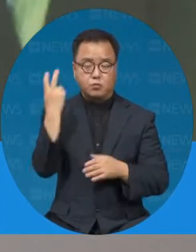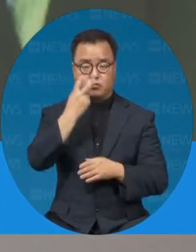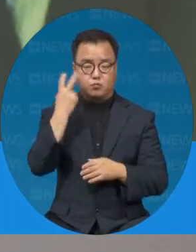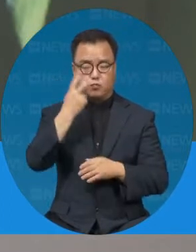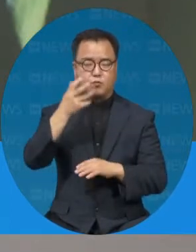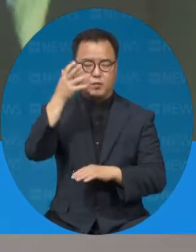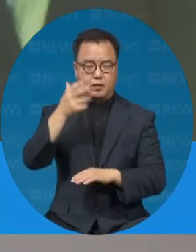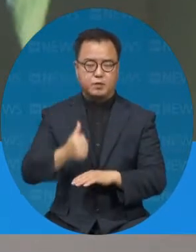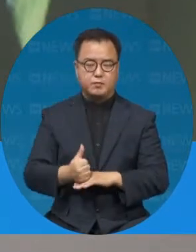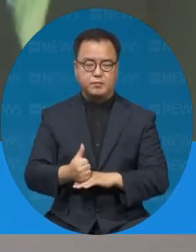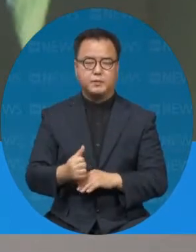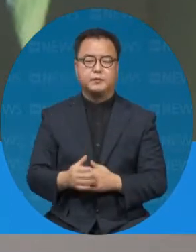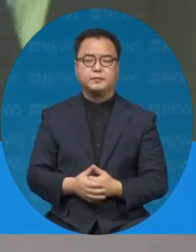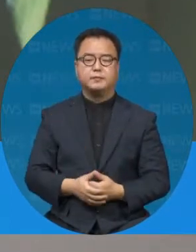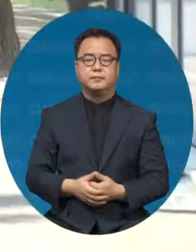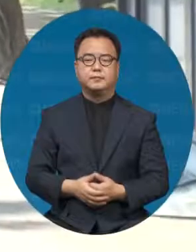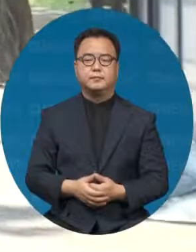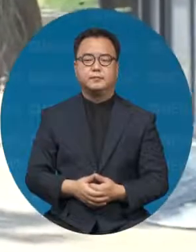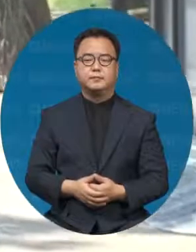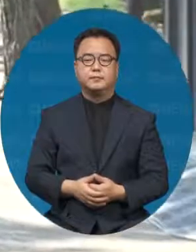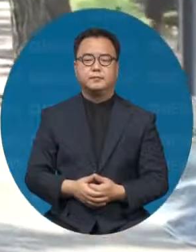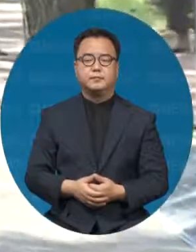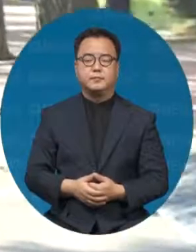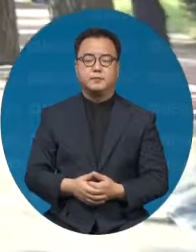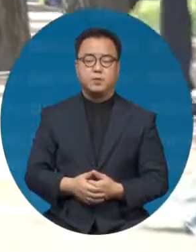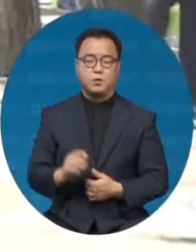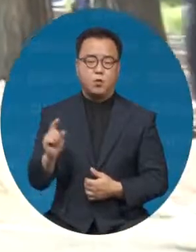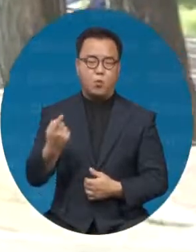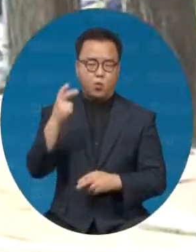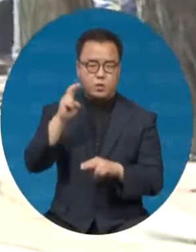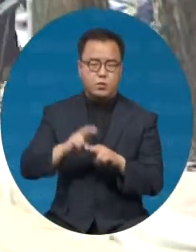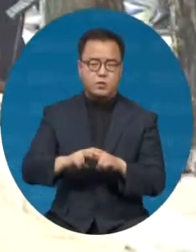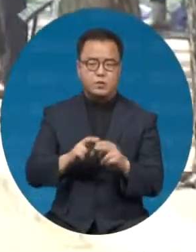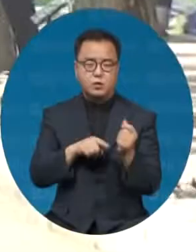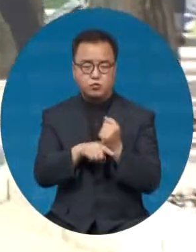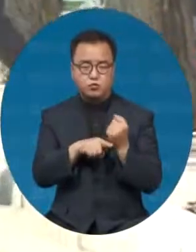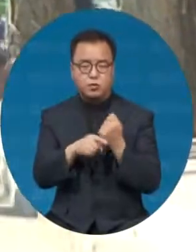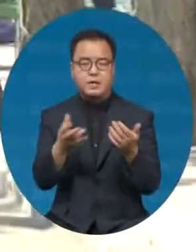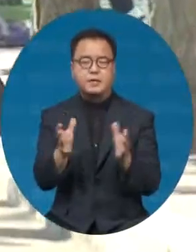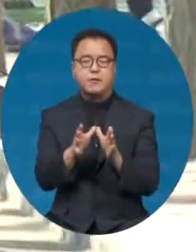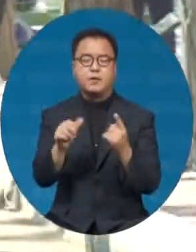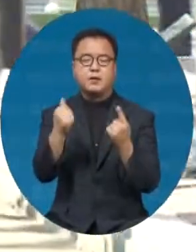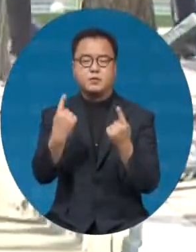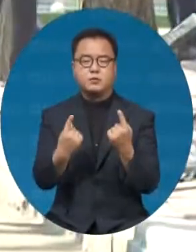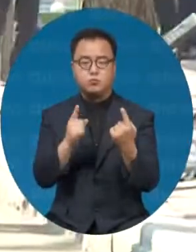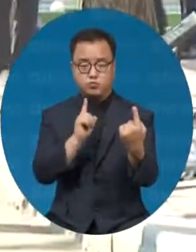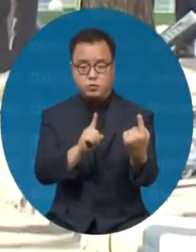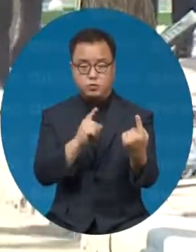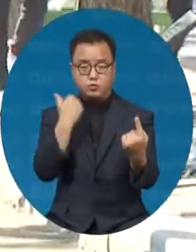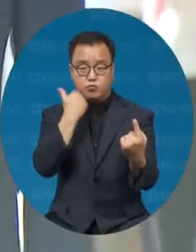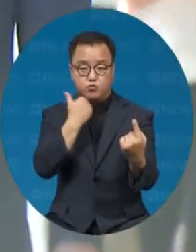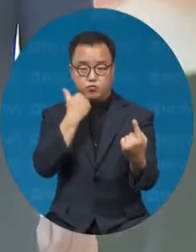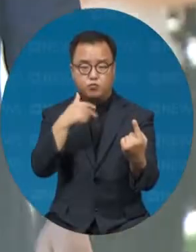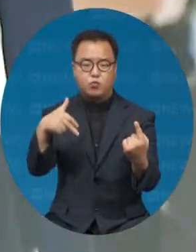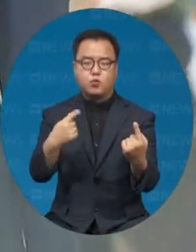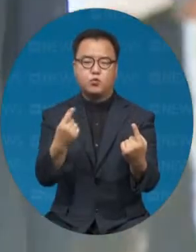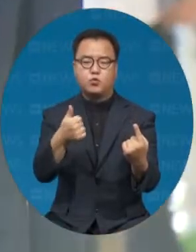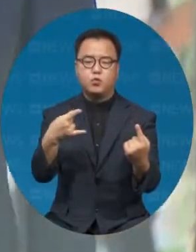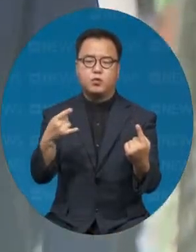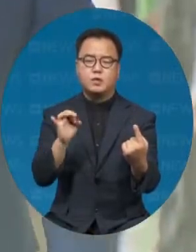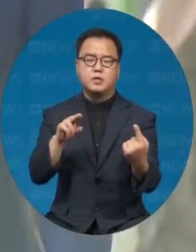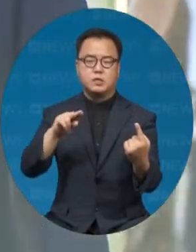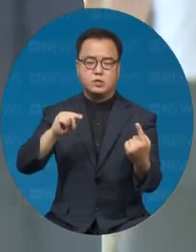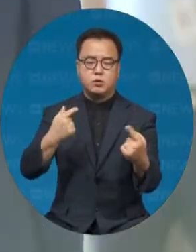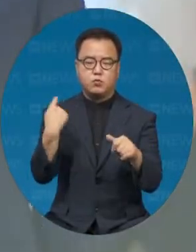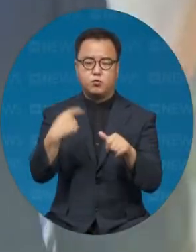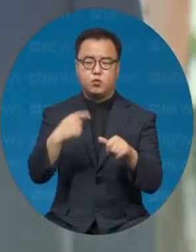보도합니다 고위공직자 범죄수사 처가 1호 수사 대상 조희원 서울시 교육감에 대해 기소 결정을 내리고